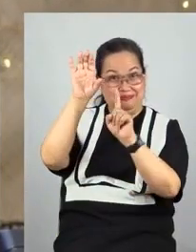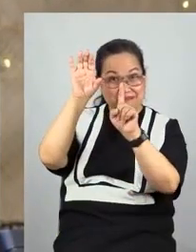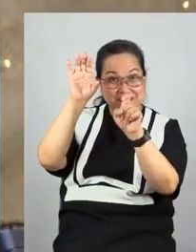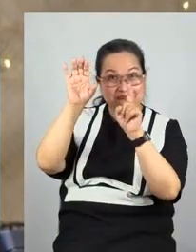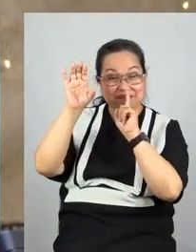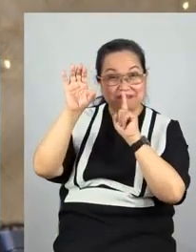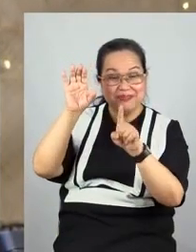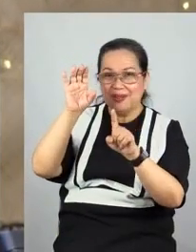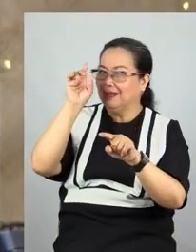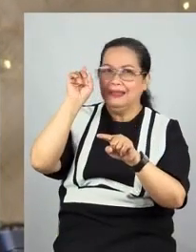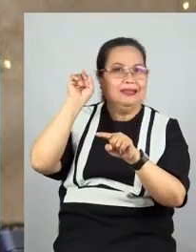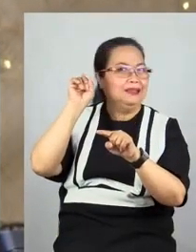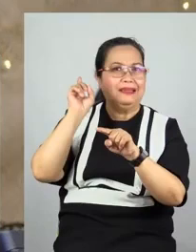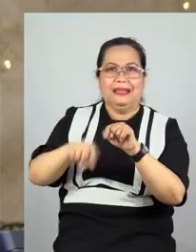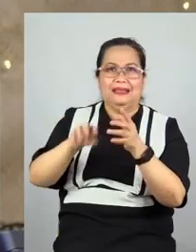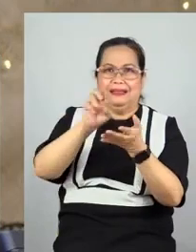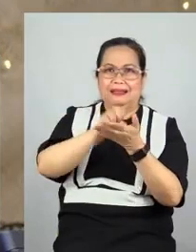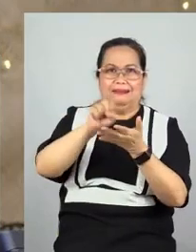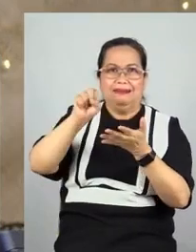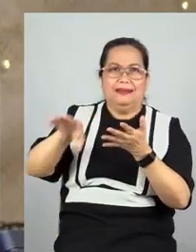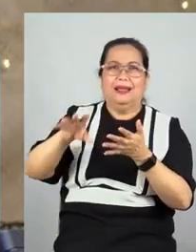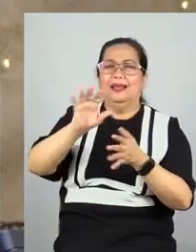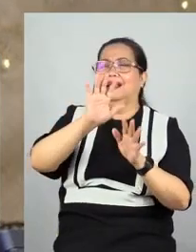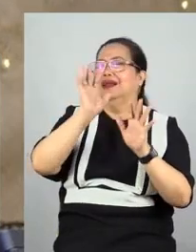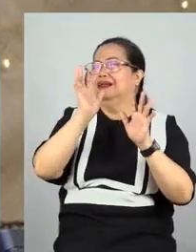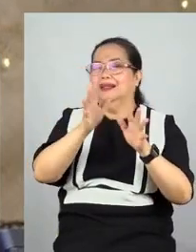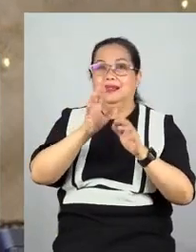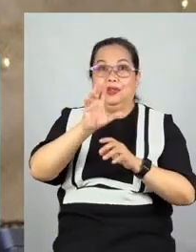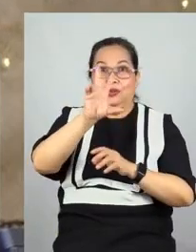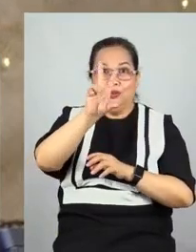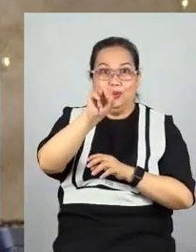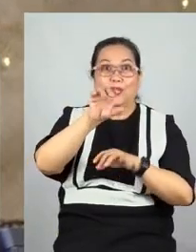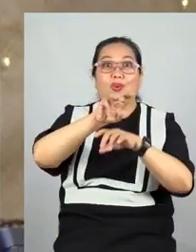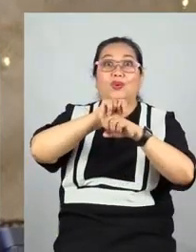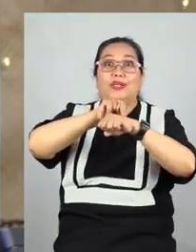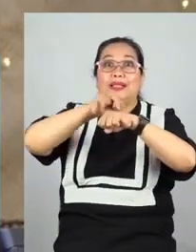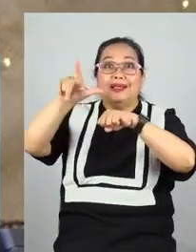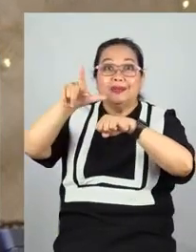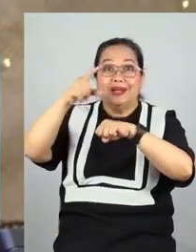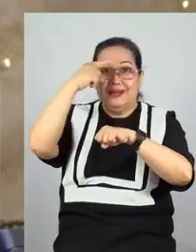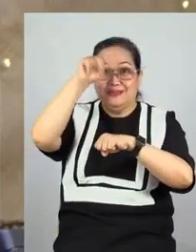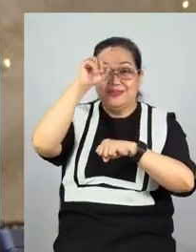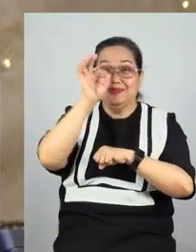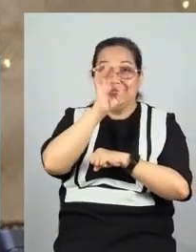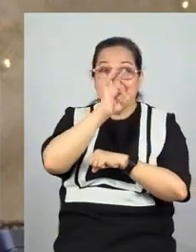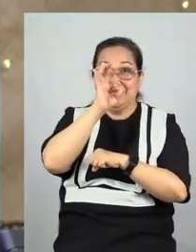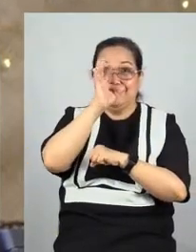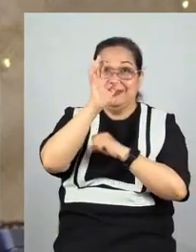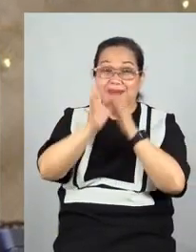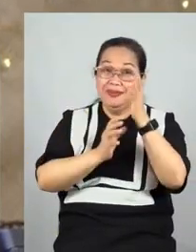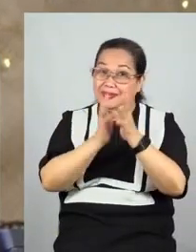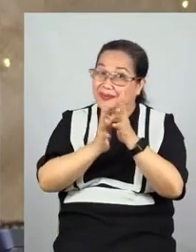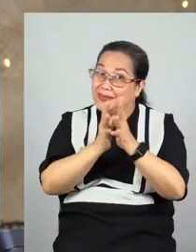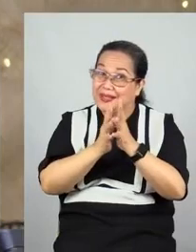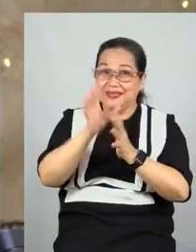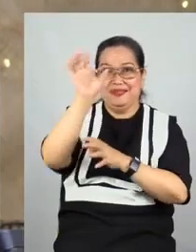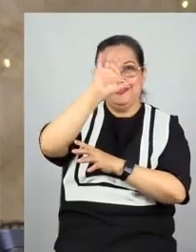natin maalis, naturalesa natin ang mag-party pag Pasko. Kasi ang Pasko